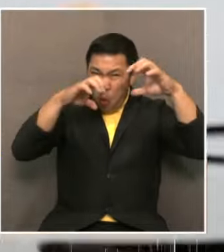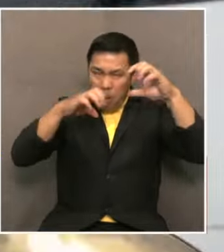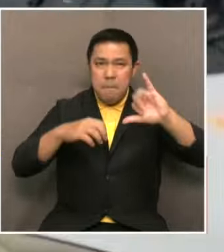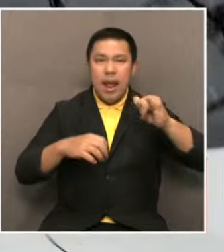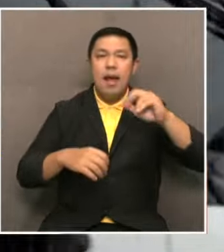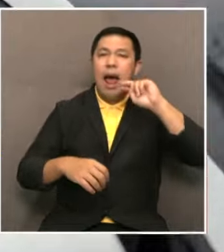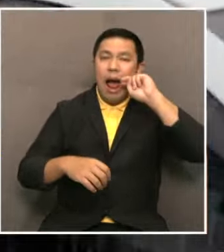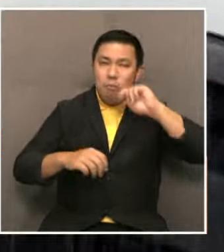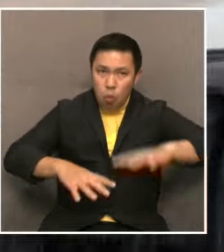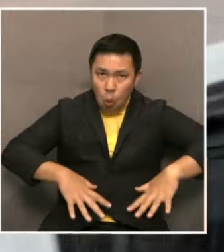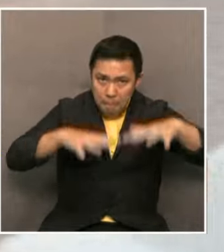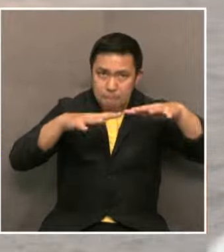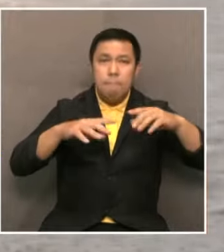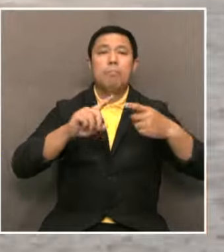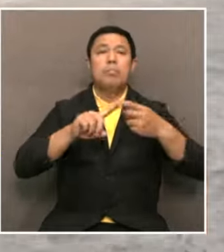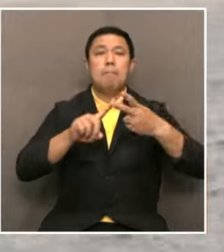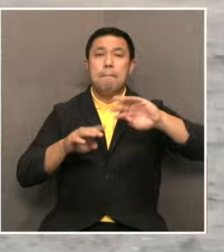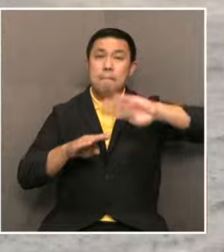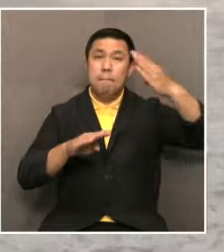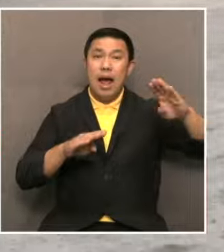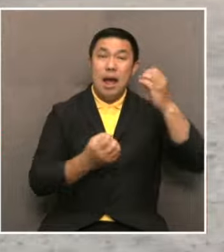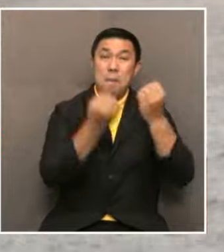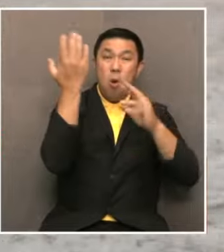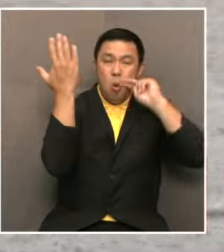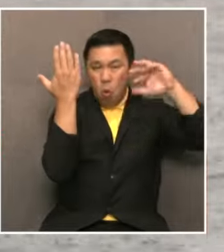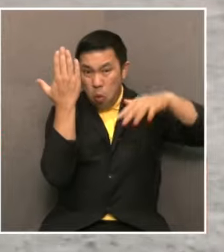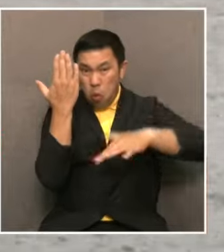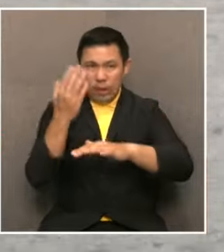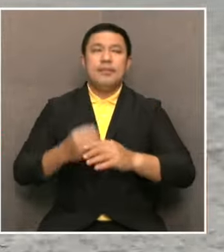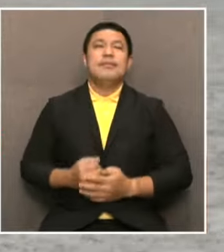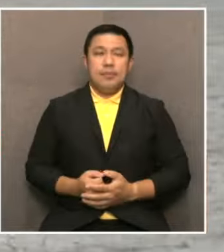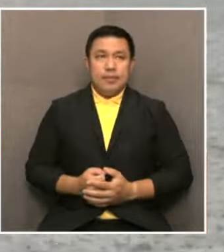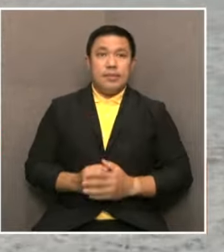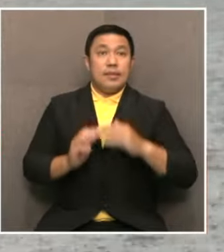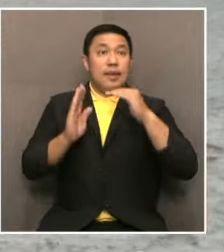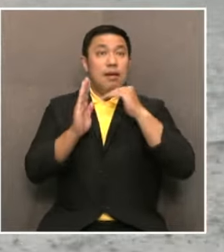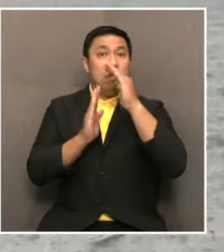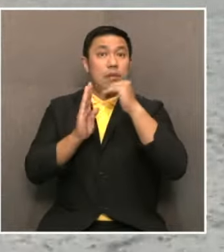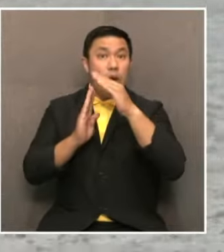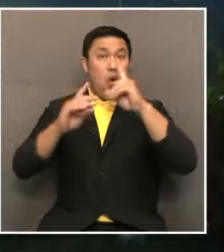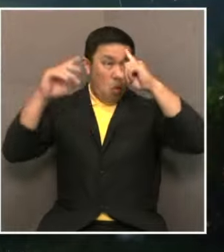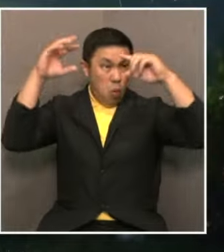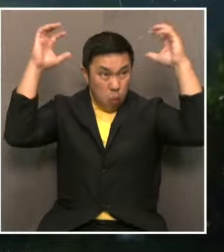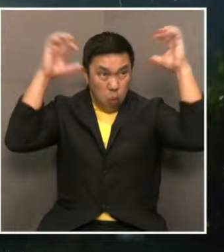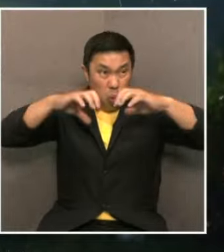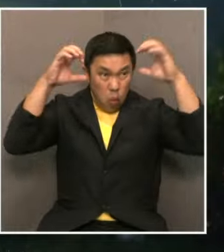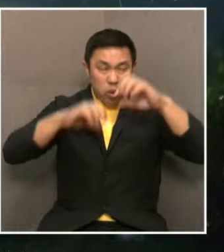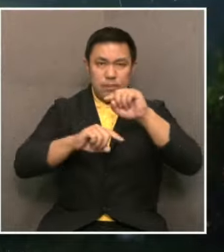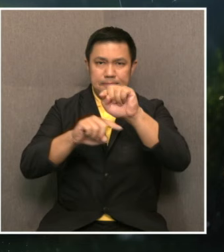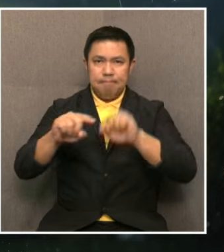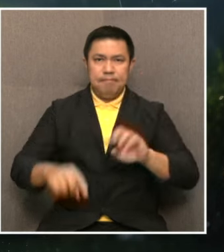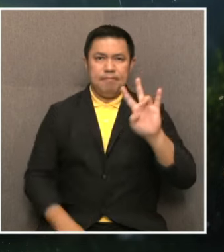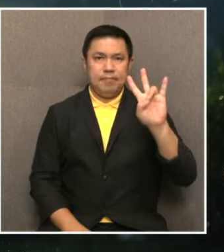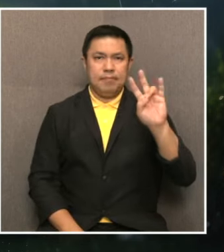ฉับพลันน้ำป่าไหลหลากได้ไปดูภาคเหนือกันก่อนค่ะภาคเหนือนะคะจะมีฝนฟ้าคะนองประมาณร้อยละ